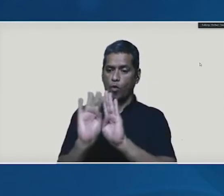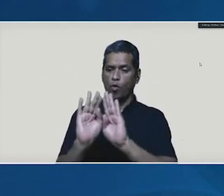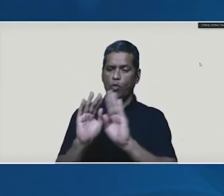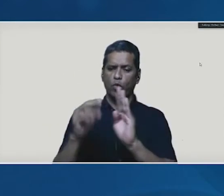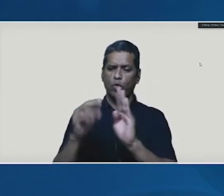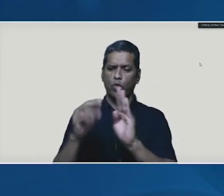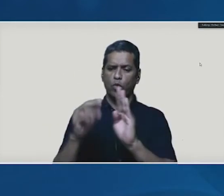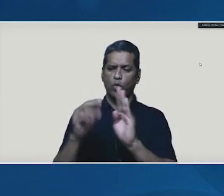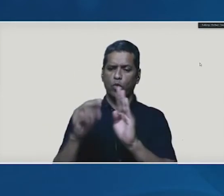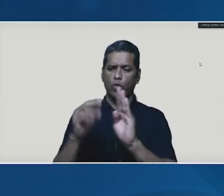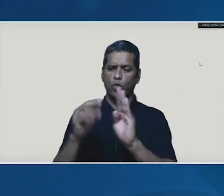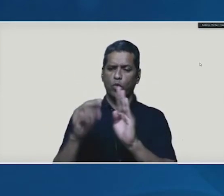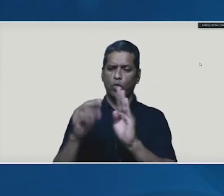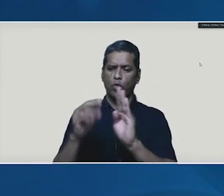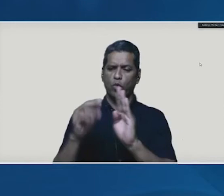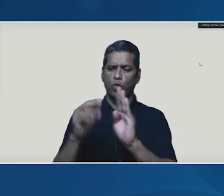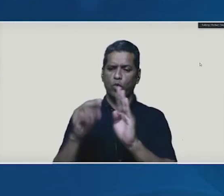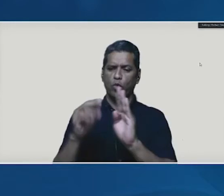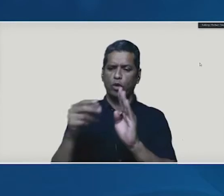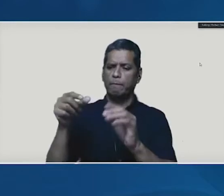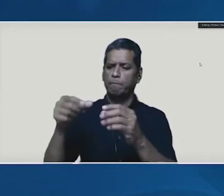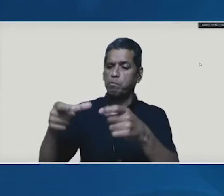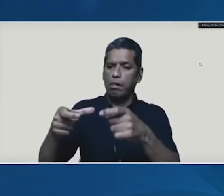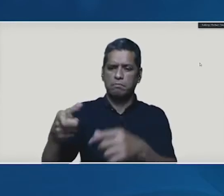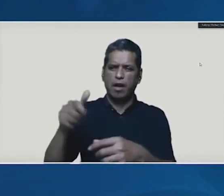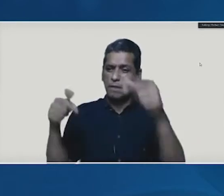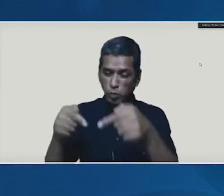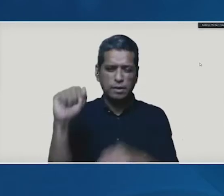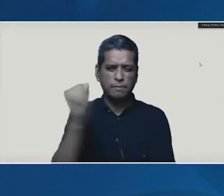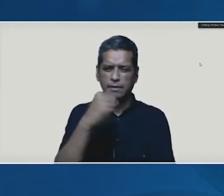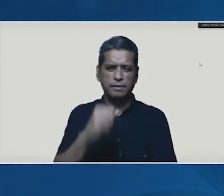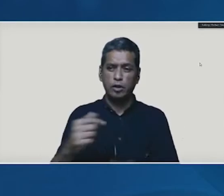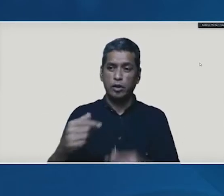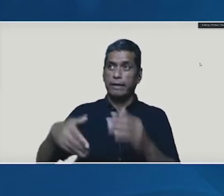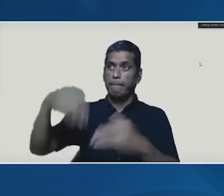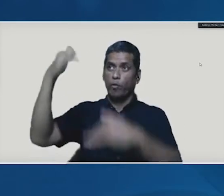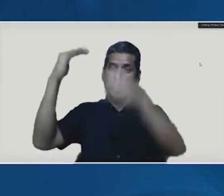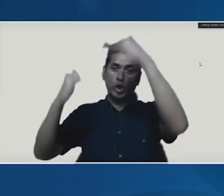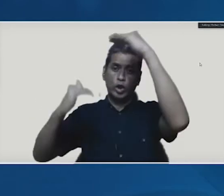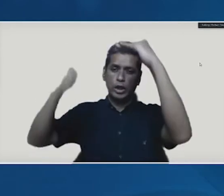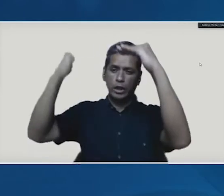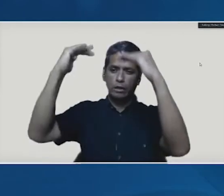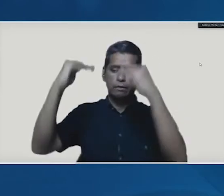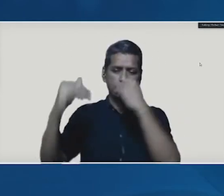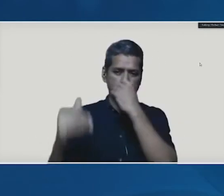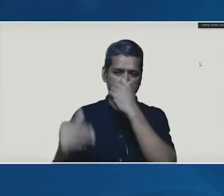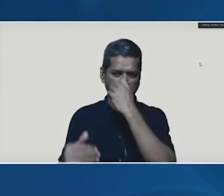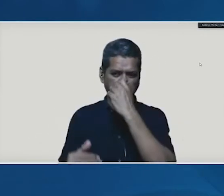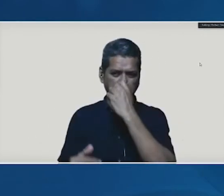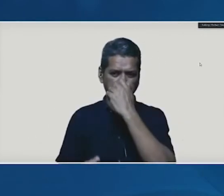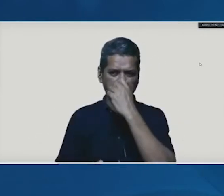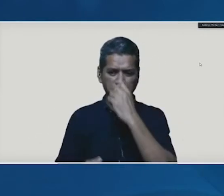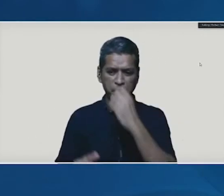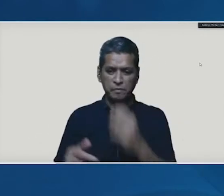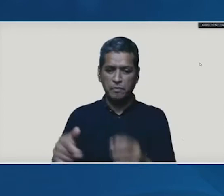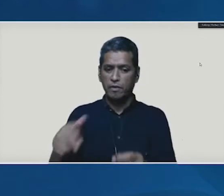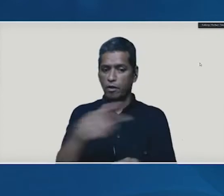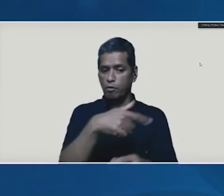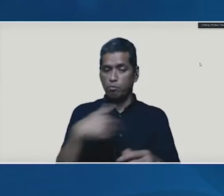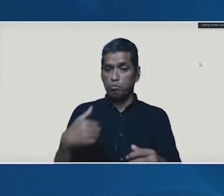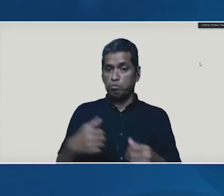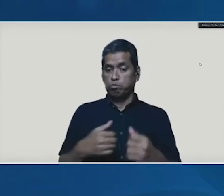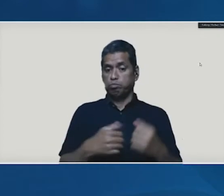dan makanan begitu banyak kalaupun mereka dikepung oleh tentara tentara musuh babilon ini mereka bangga